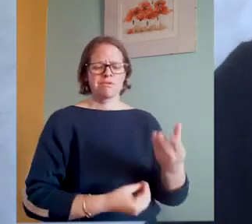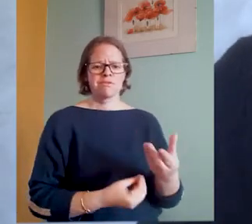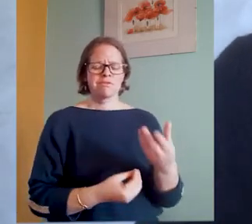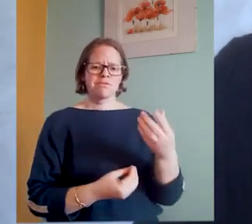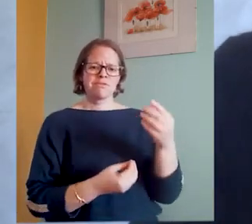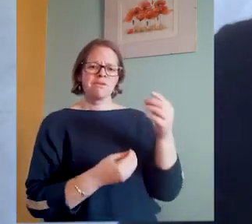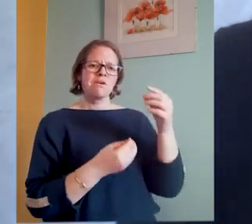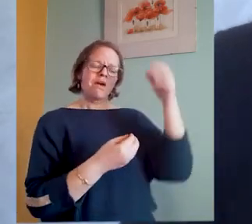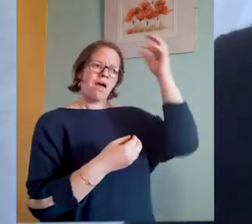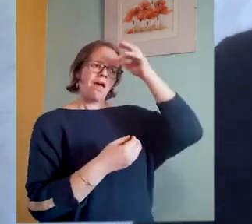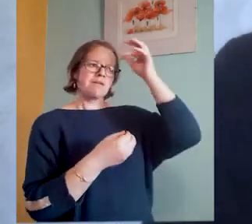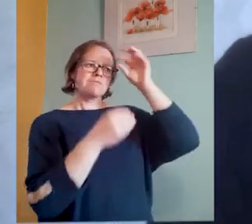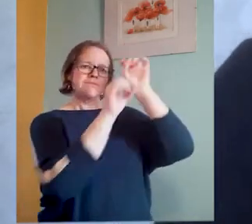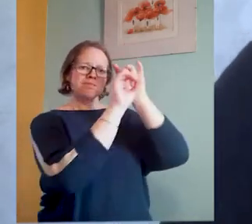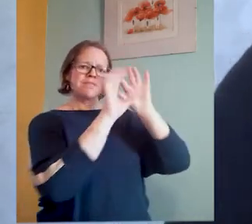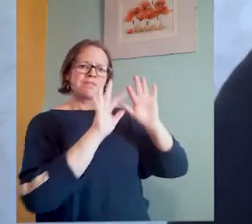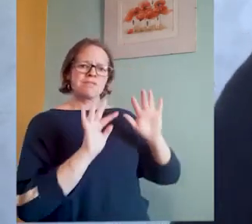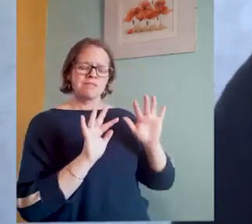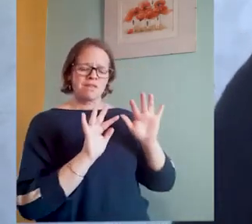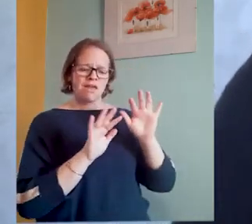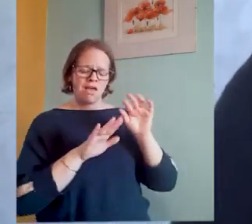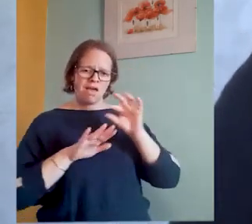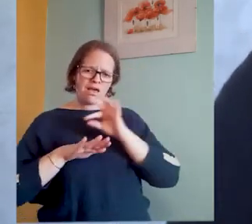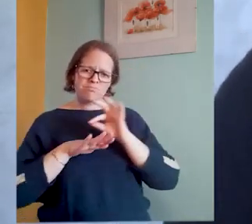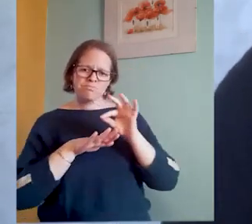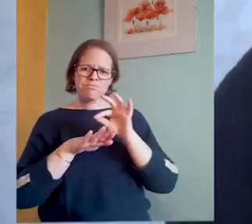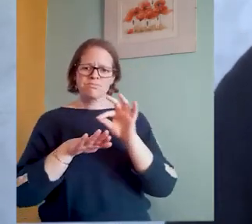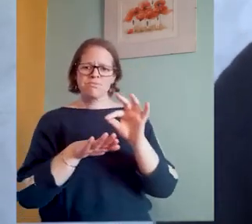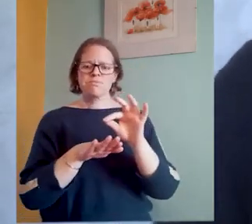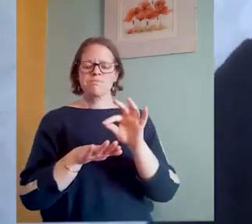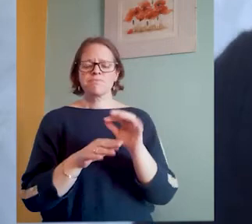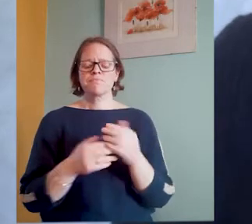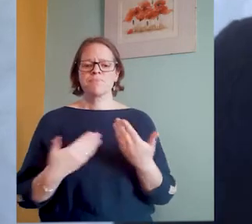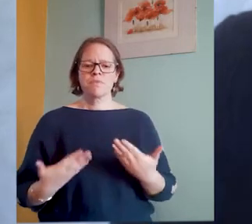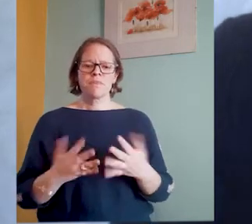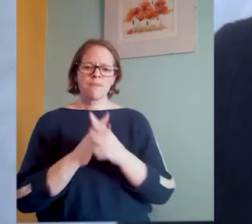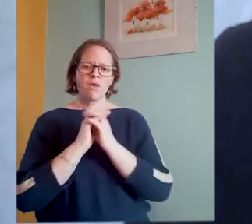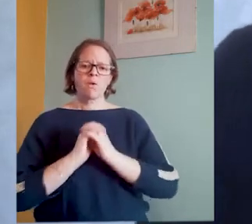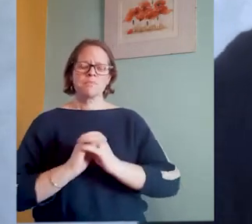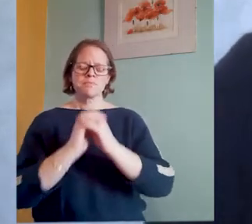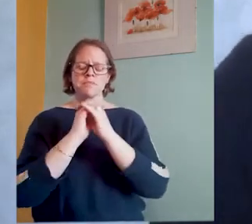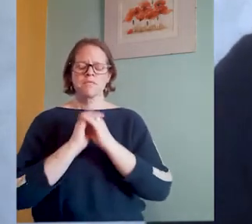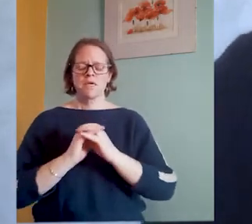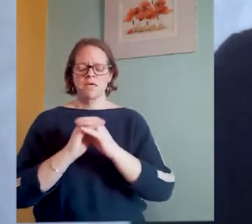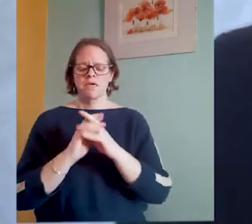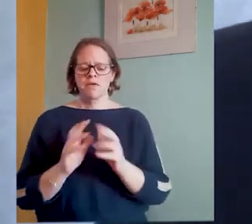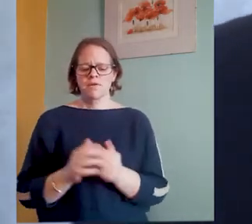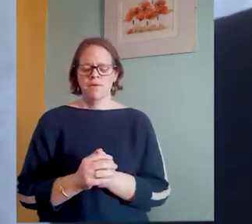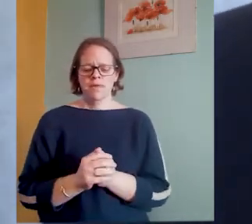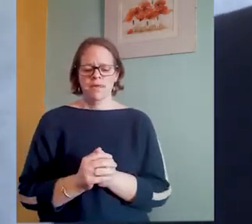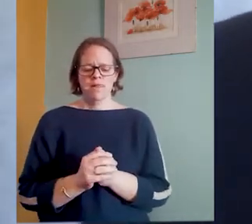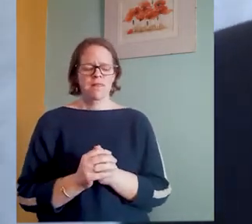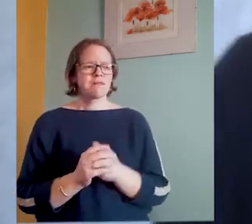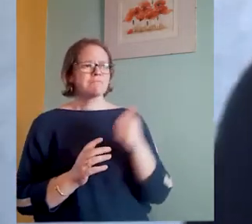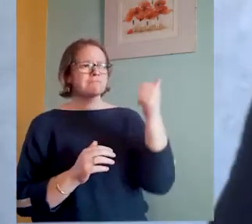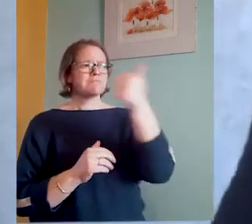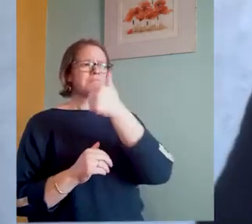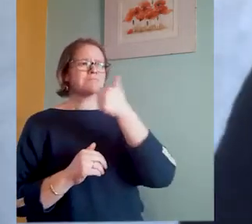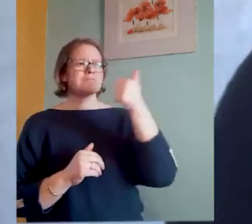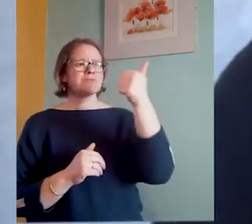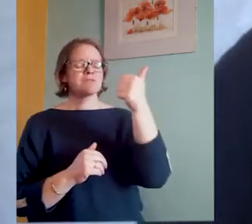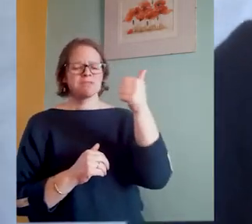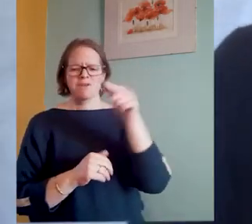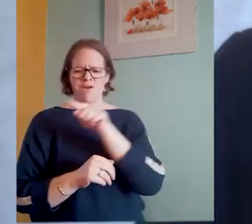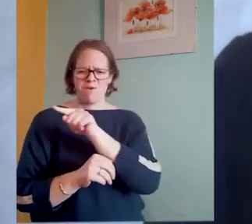Saint-Esprit nous utiliser et consoler aussi nos cœurs. On va prendre un temps de prière ensemble, si vous voulez bien. Seigneur, nous te